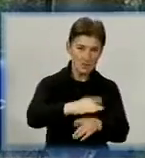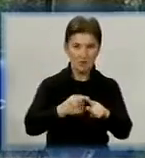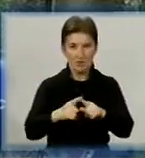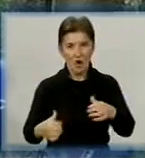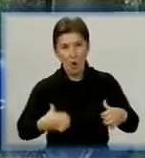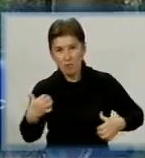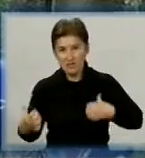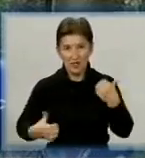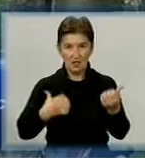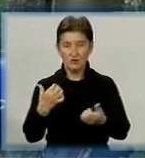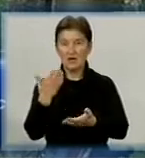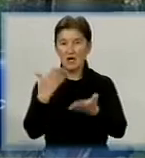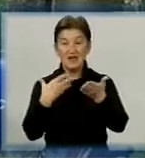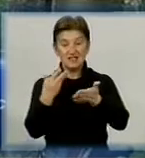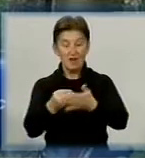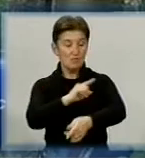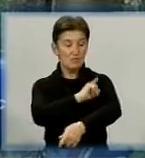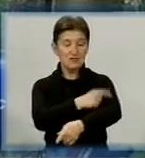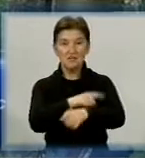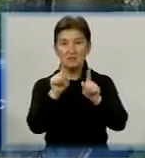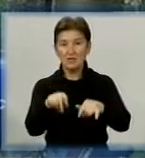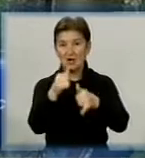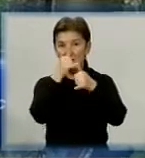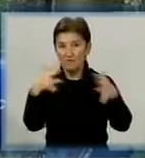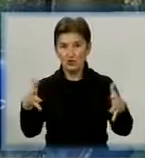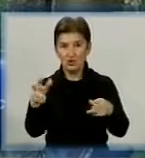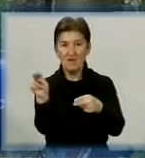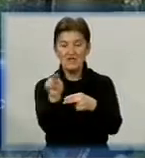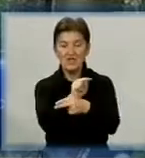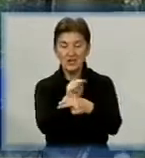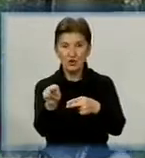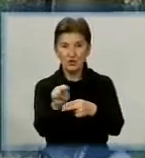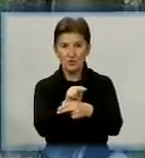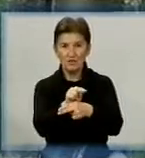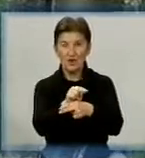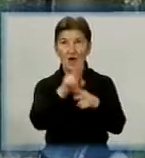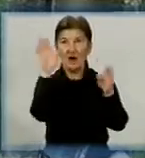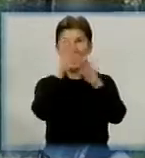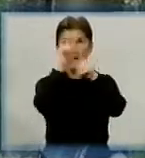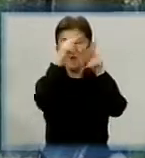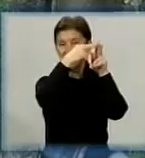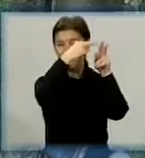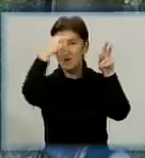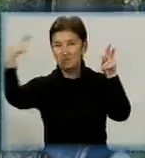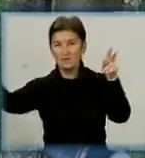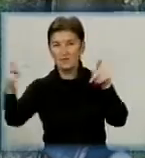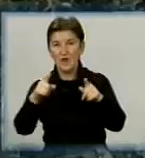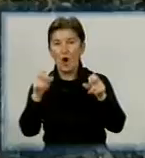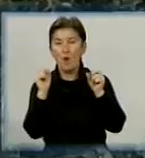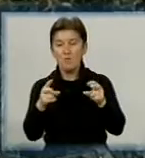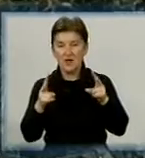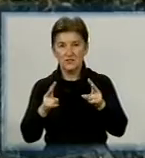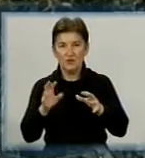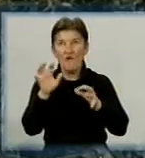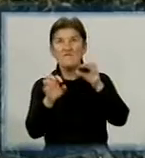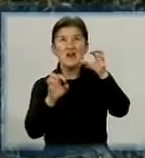опасаємося? Якщо ми своїми силами навіть не можемо зараз відремонтувати повітряну лінію, тому що туди опасно вилазить. Якщо